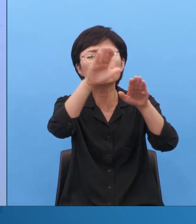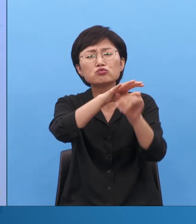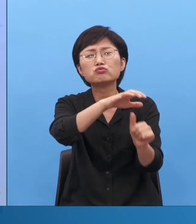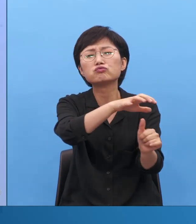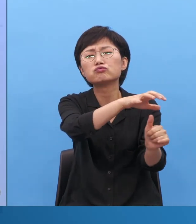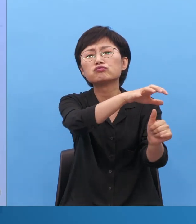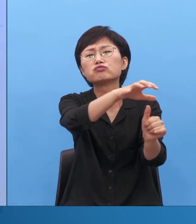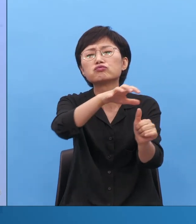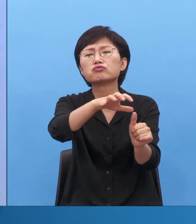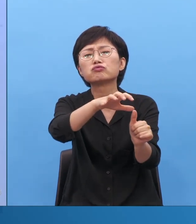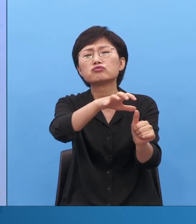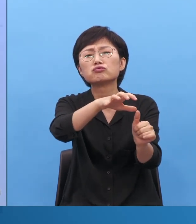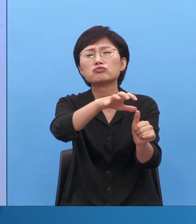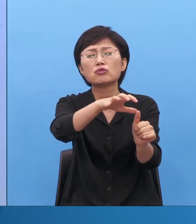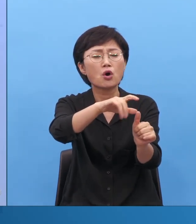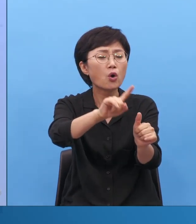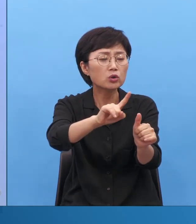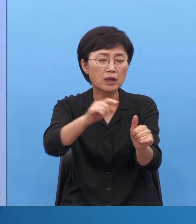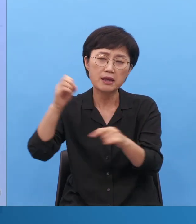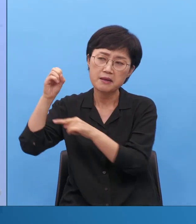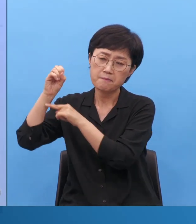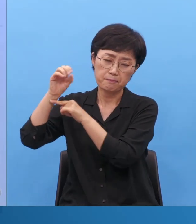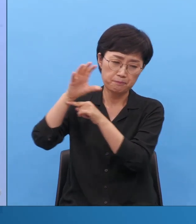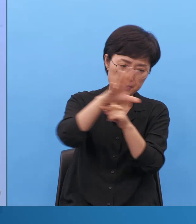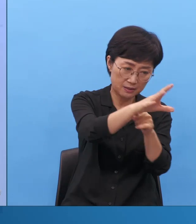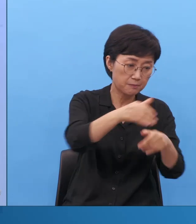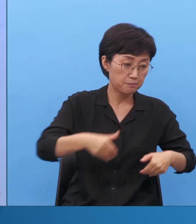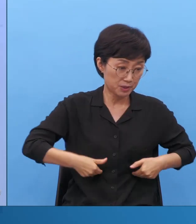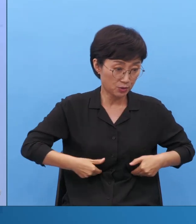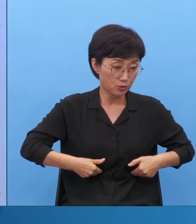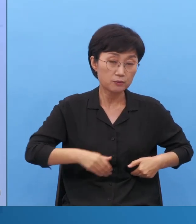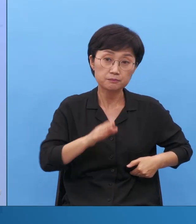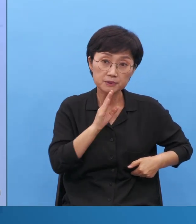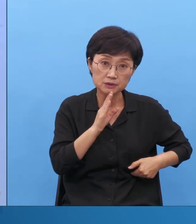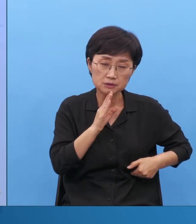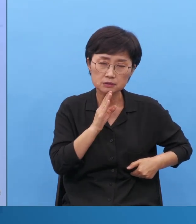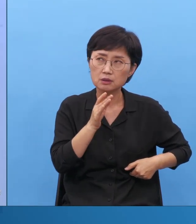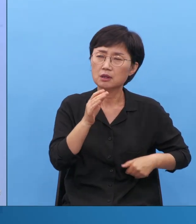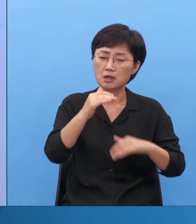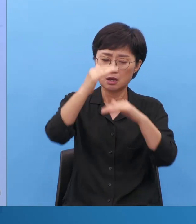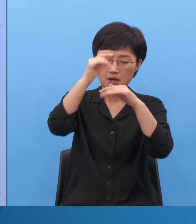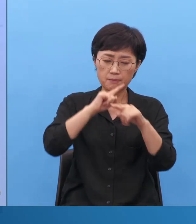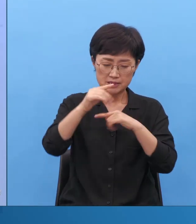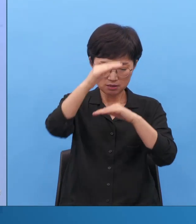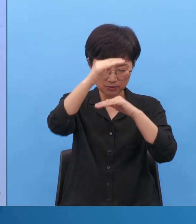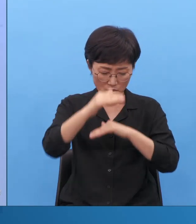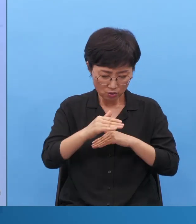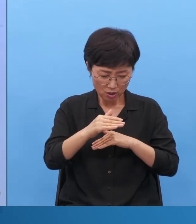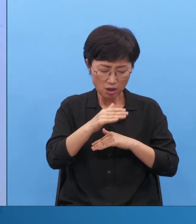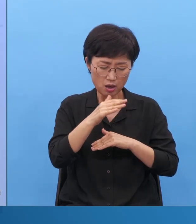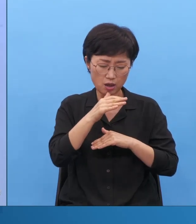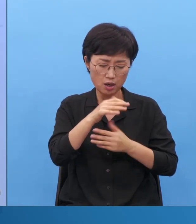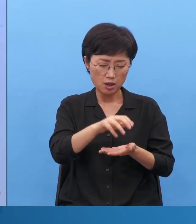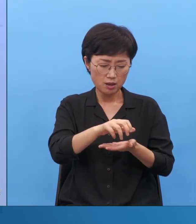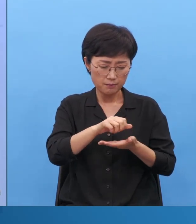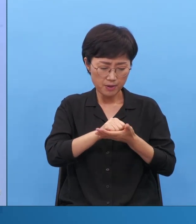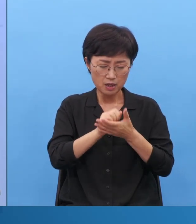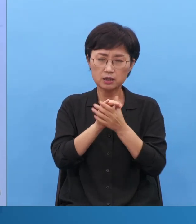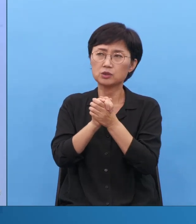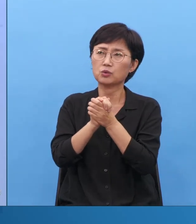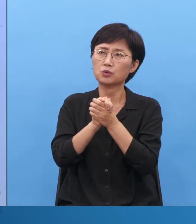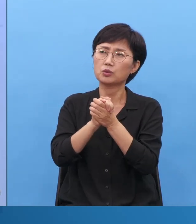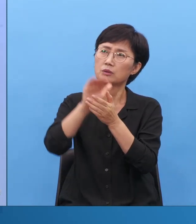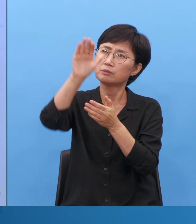the Israelites and all the posterity are in the midst of darkness right now. 놀라운 We have to 일이죠. shine the 저는 그거 light. 붙잡고요. 이 기도하는 겁니다. It was tremendous. You have to hold on to 보좌의 that and 축복,